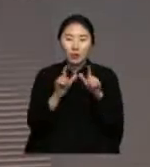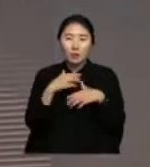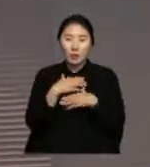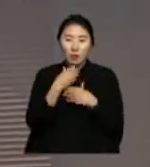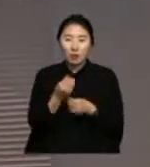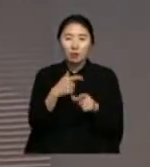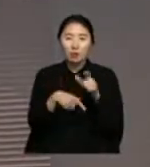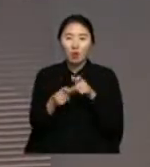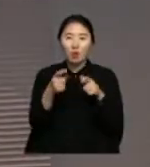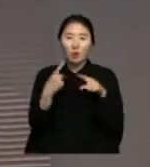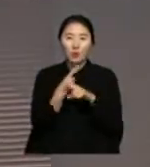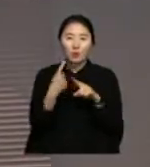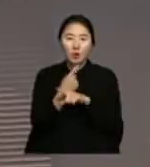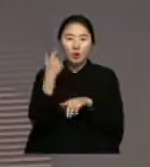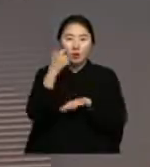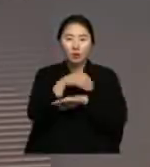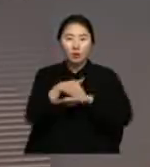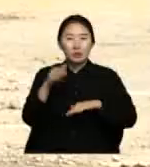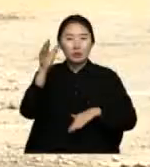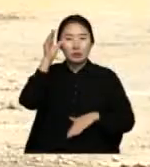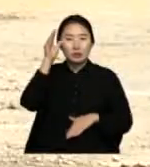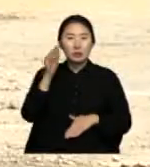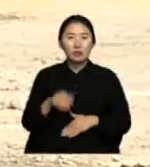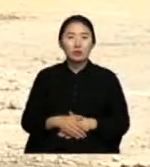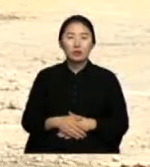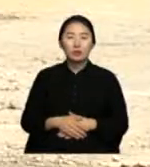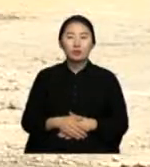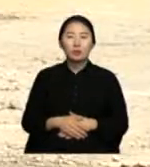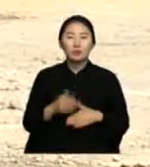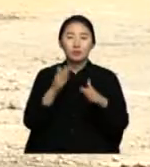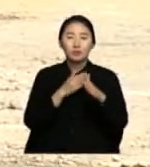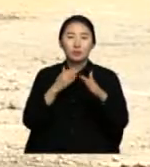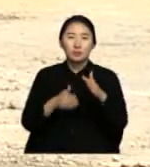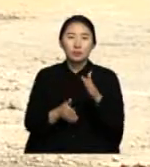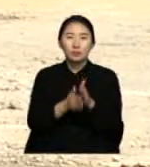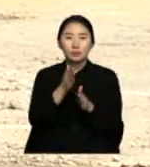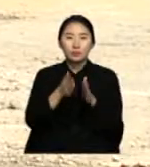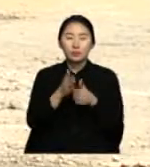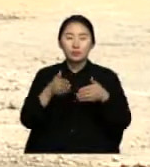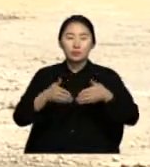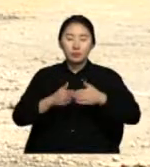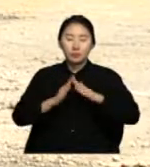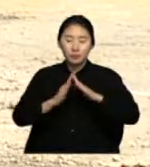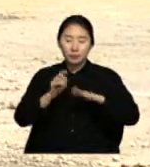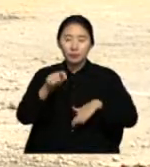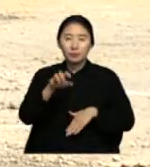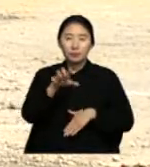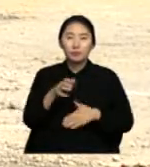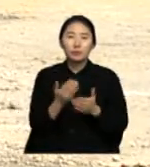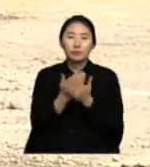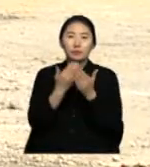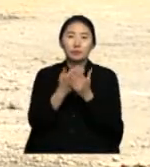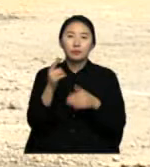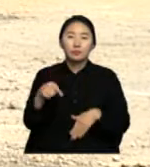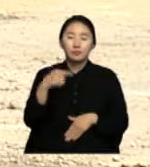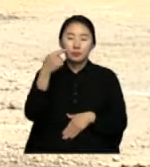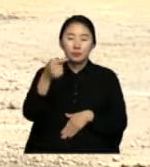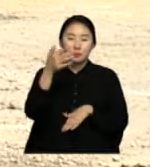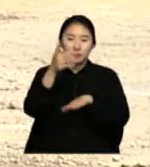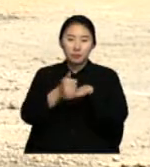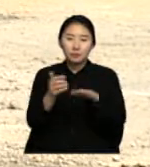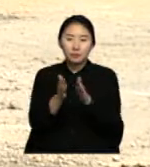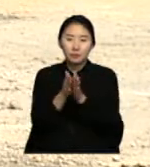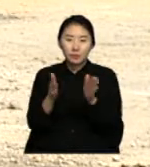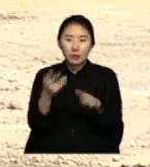편의가 개선될 것으로 기대하고 있습니다. 공공시설이 들어설 고덕동 차고지 개발은 다음 달부터 착공을